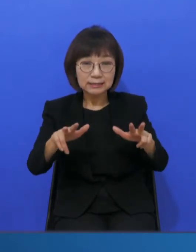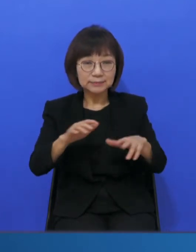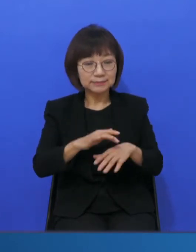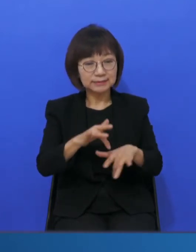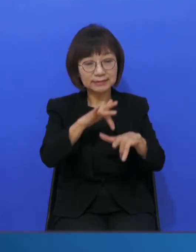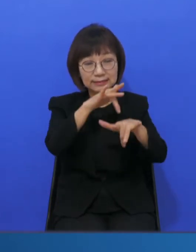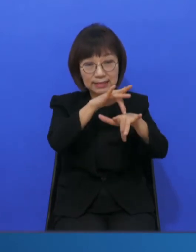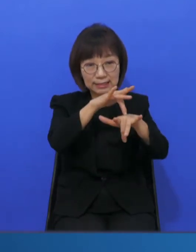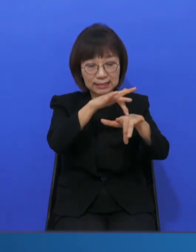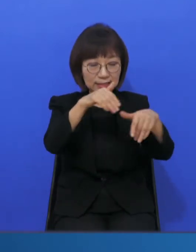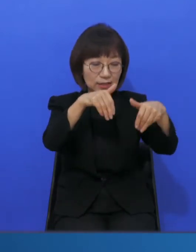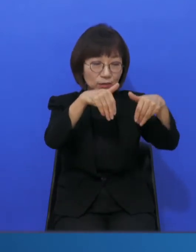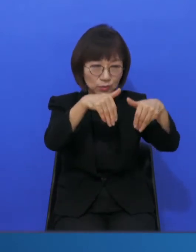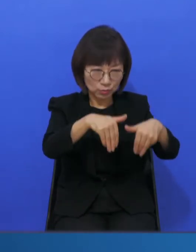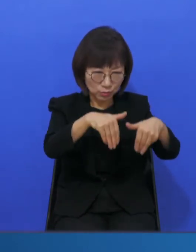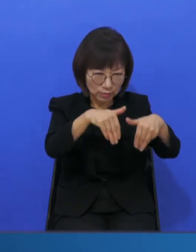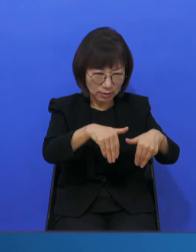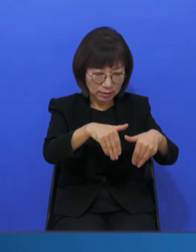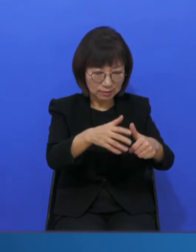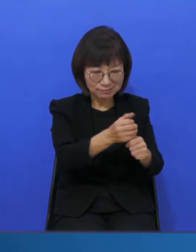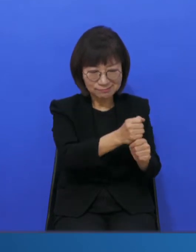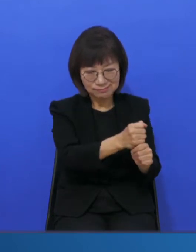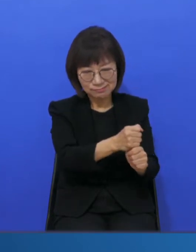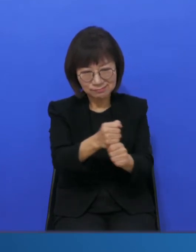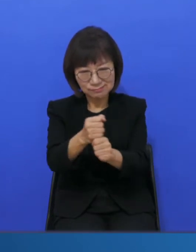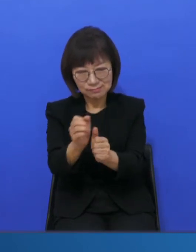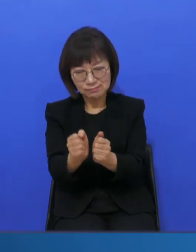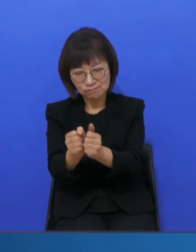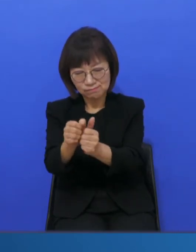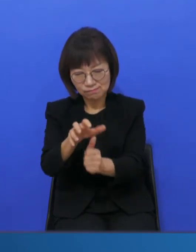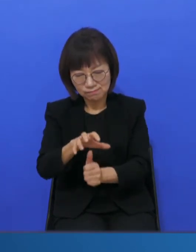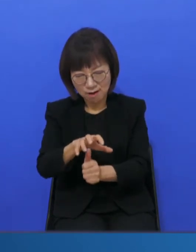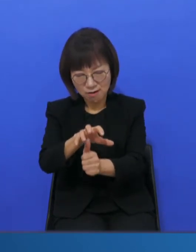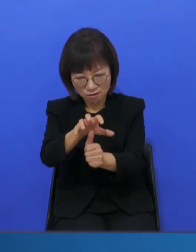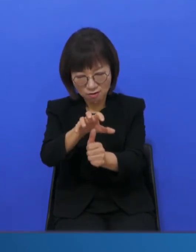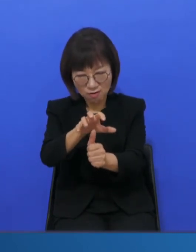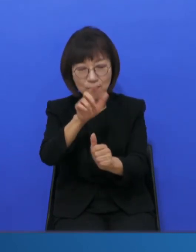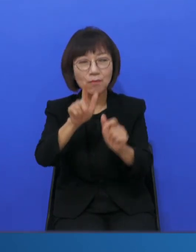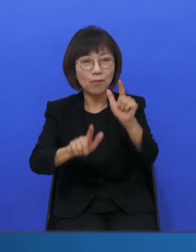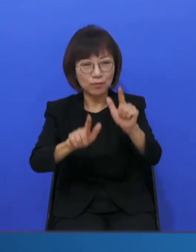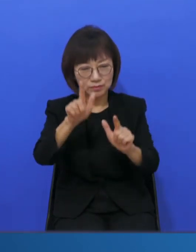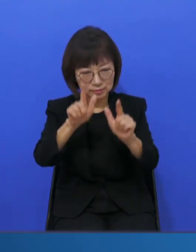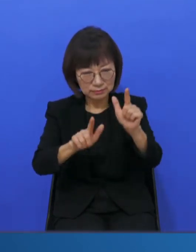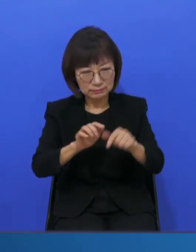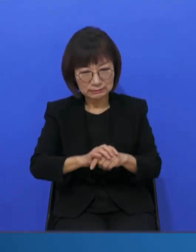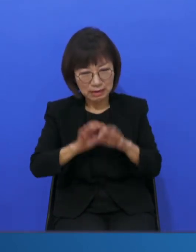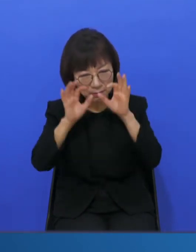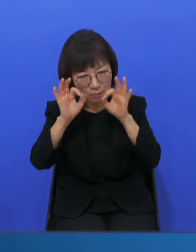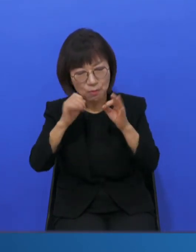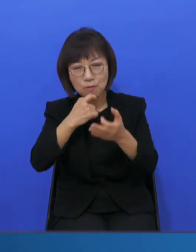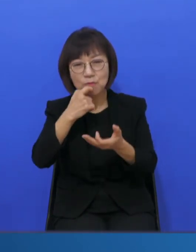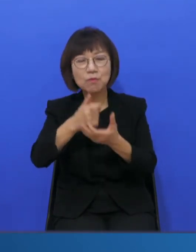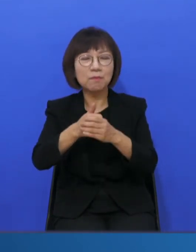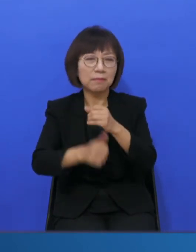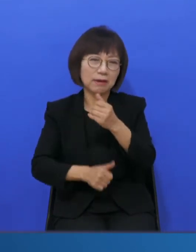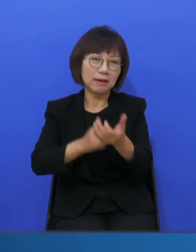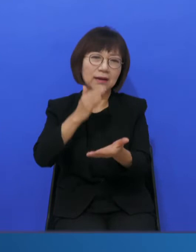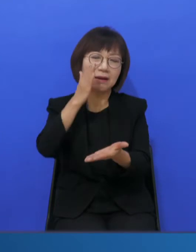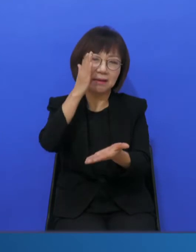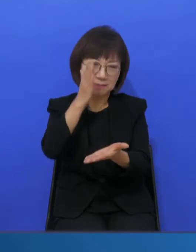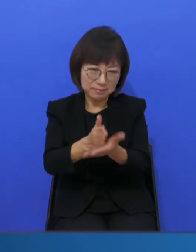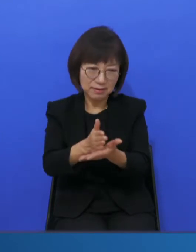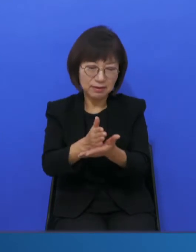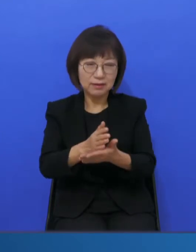The important thing is that we are already colonized and captives and taken slave by Satan. 그게 속지 말라. And he's saying, do not be deceived by that. 그래서 이게